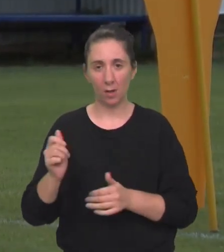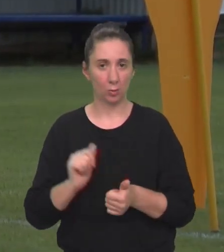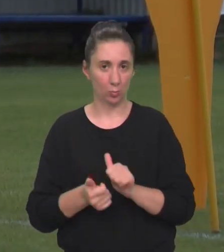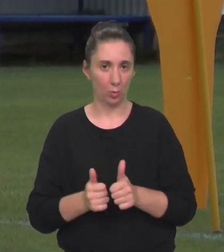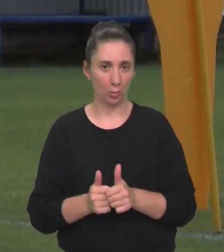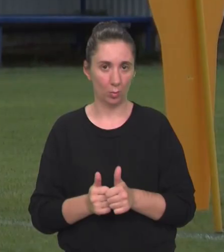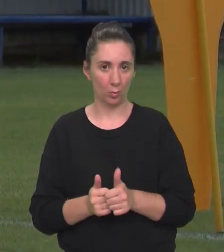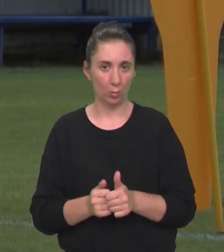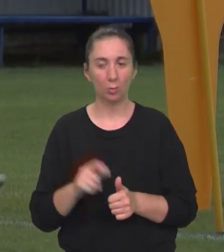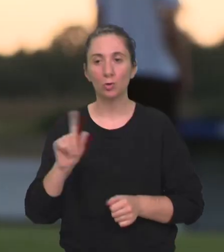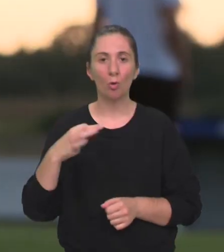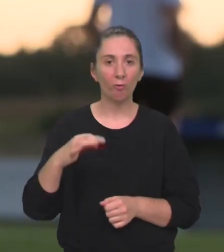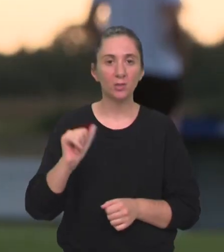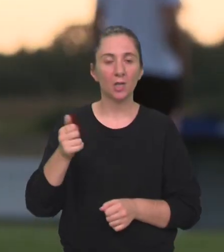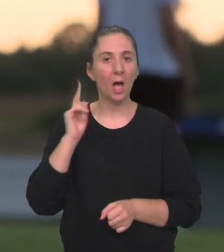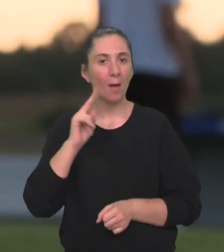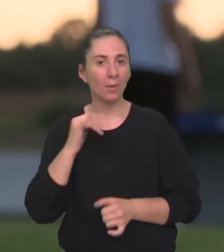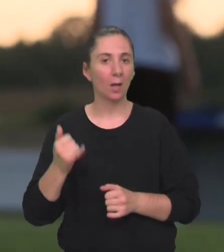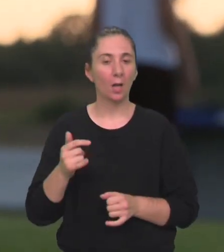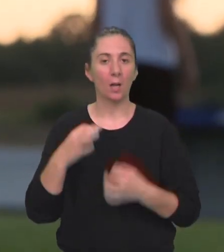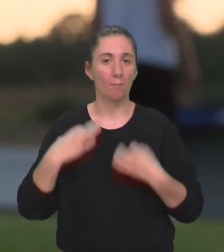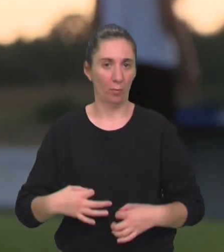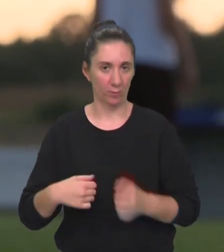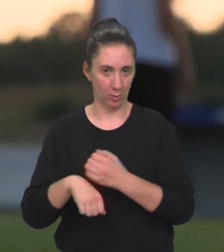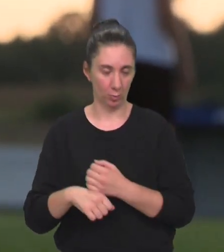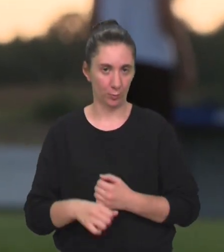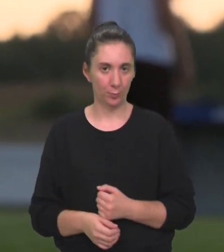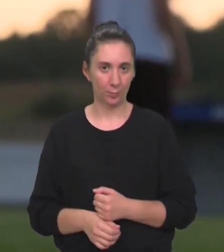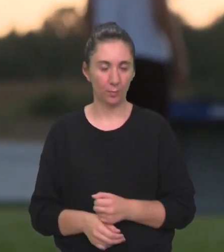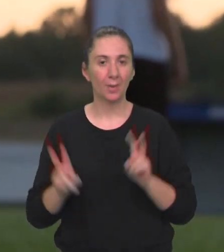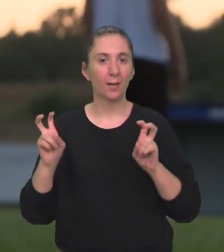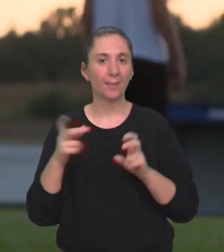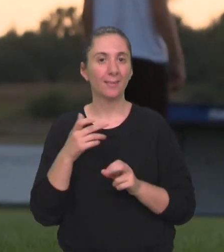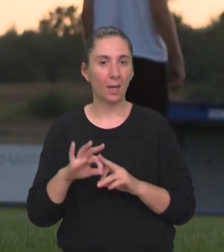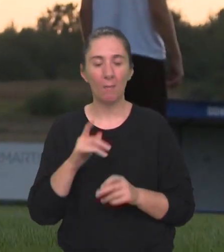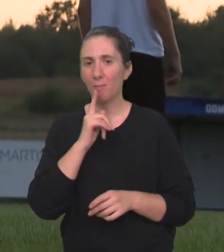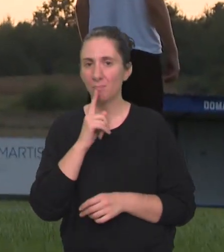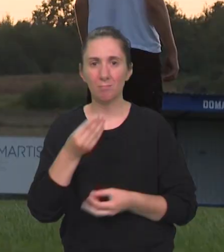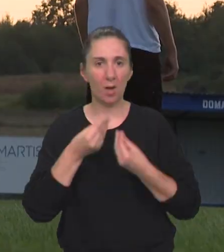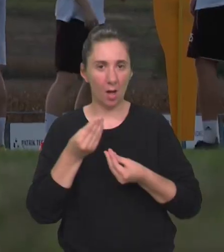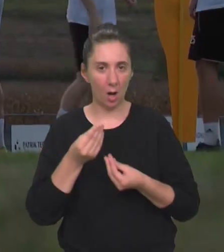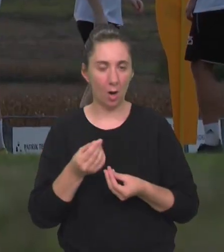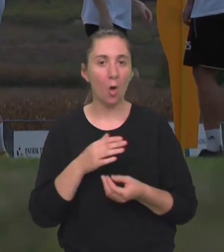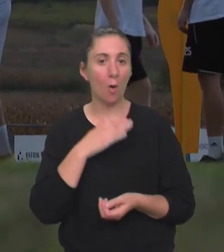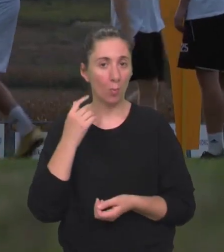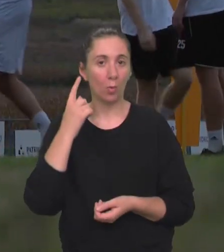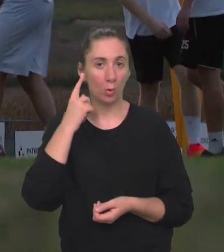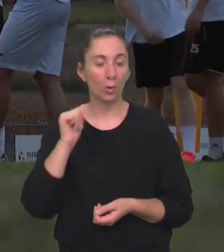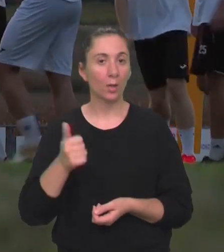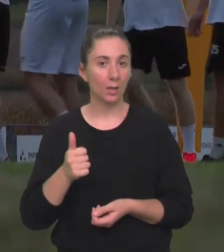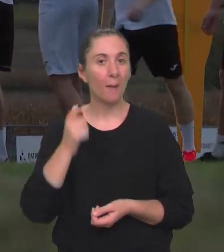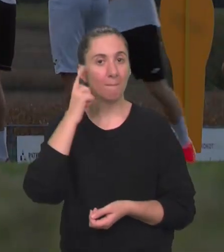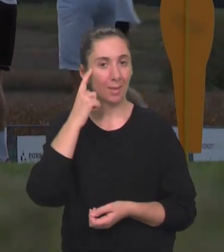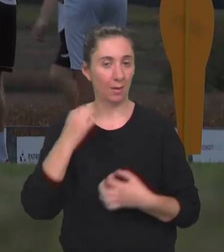sportaša, neovisno o tome je li amater ili profesionalac. Tema o kojoj se malo govori, a vrlo je značajna, jest